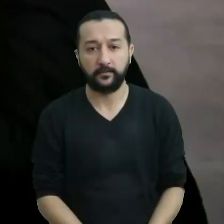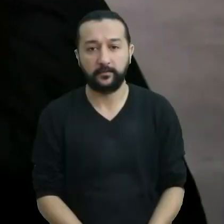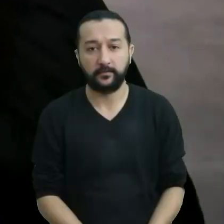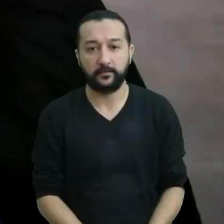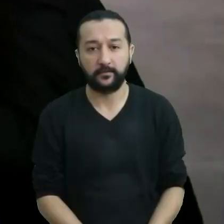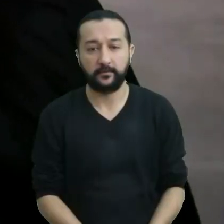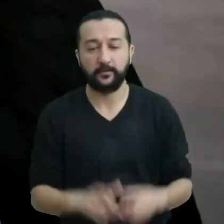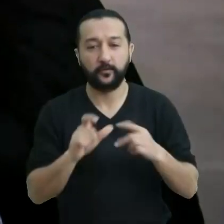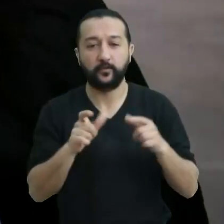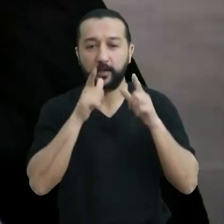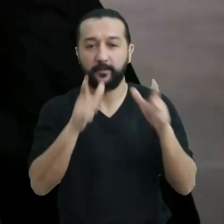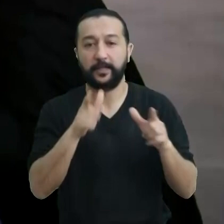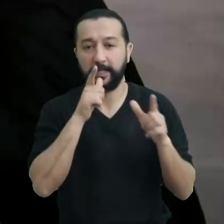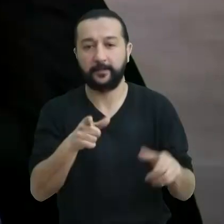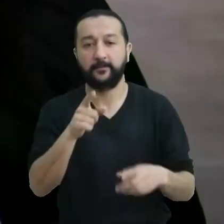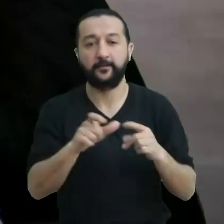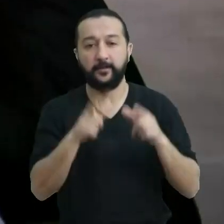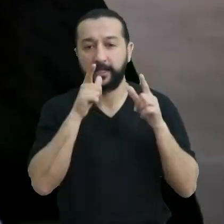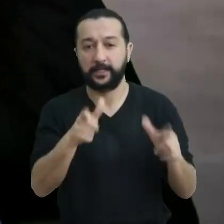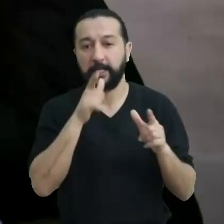Şükrü bir anda açtı gözlerini.